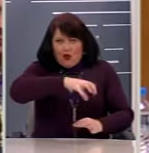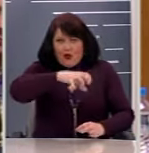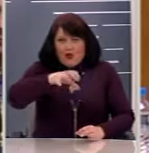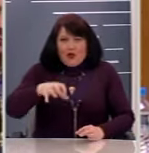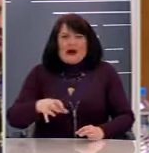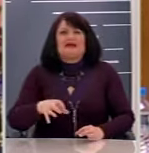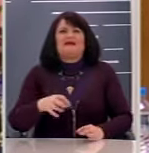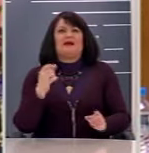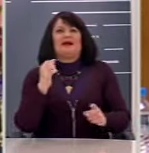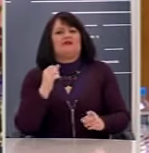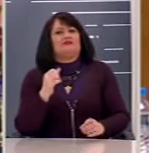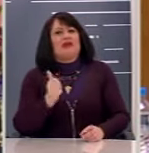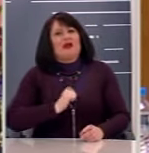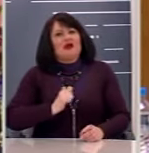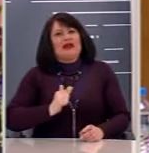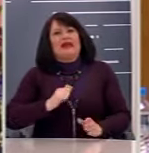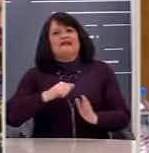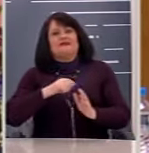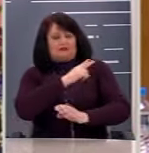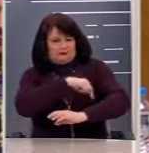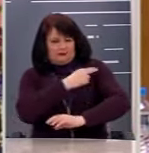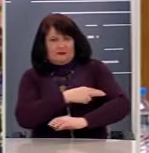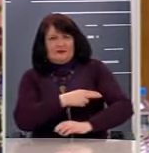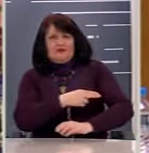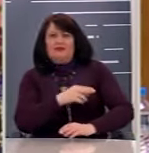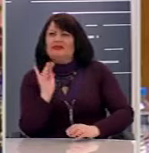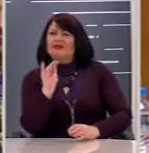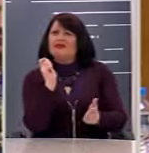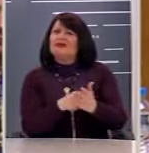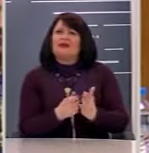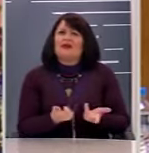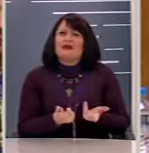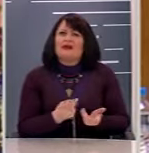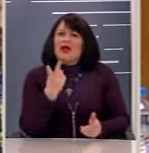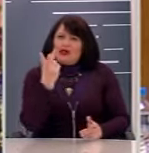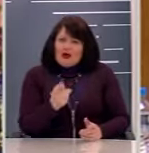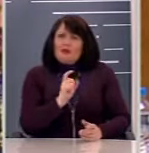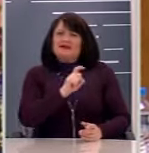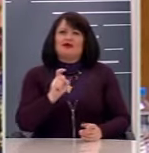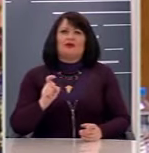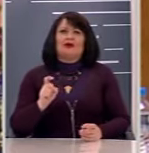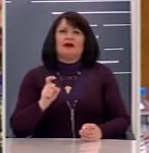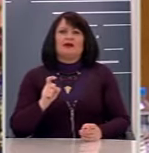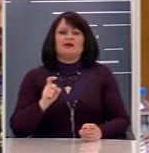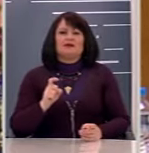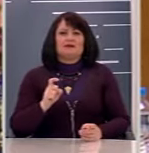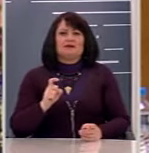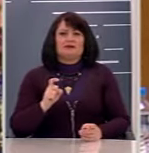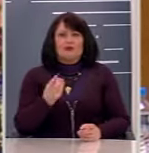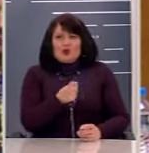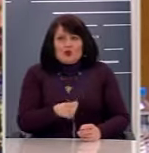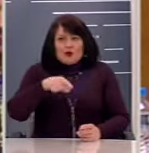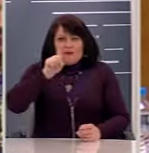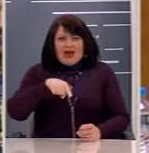ιδιωτικές κλινικές, διαπιστώθηκαν από την έρευνα, από την εντολή που δώσαμε τότε, 2,5 εκατομμύρια ημέρες